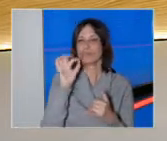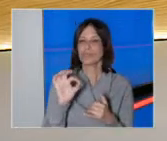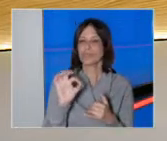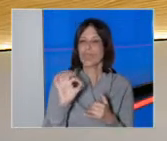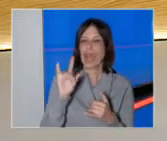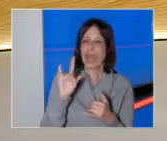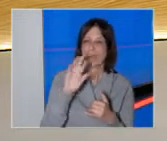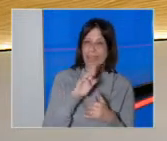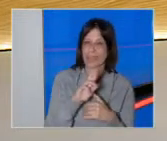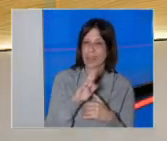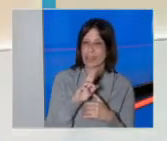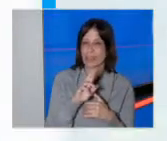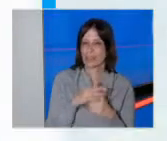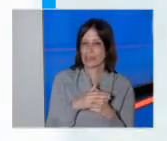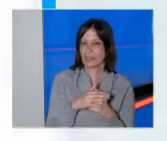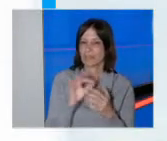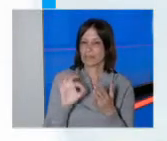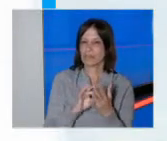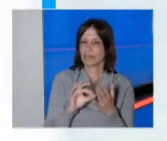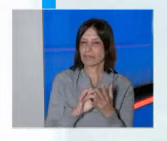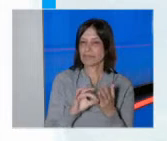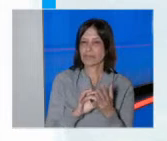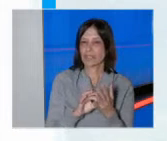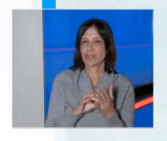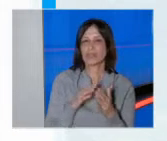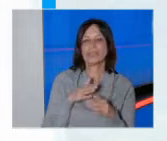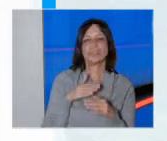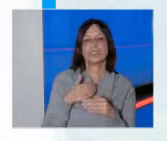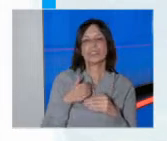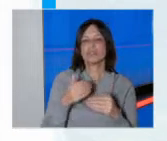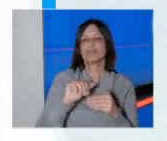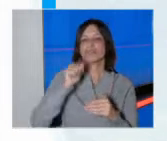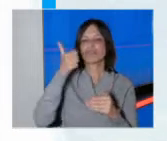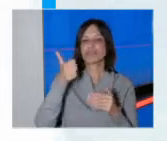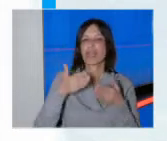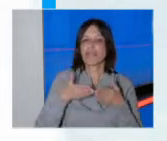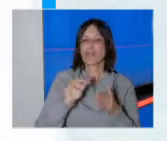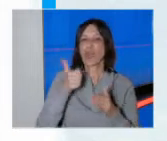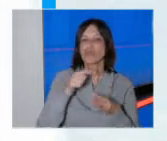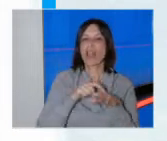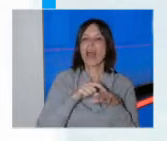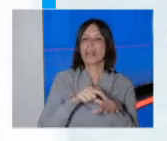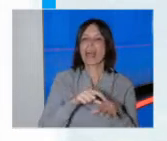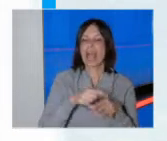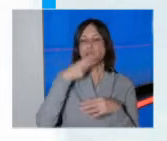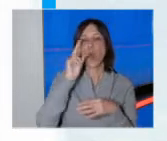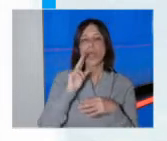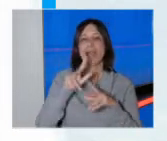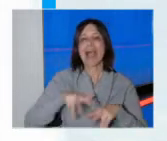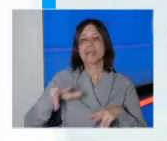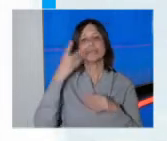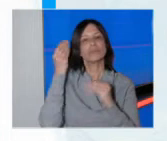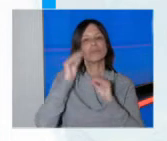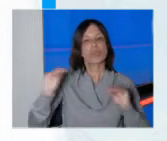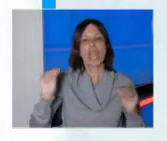חיים ריבלין, כתב, המקור, צעד ראשון בכיוון הנכון של הנהגת ההורים הארצית, מכריזה על שביתת זום ביום